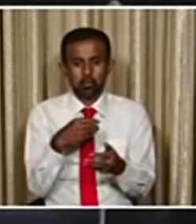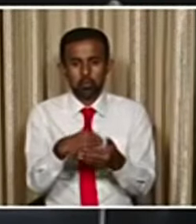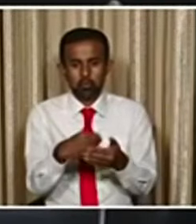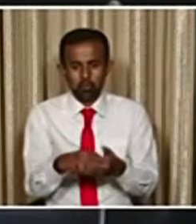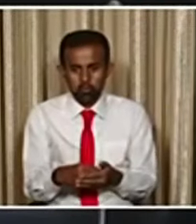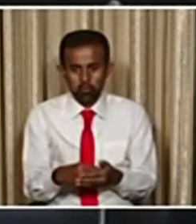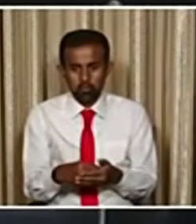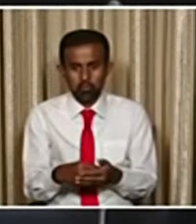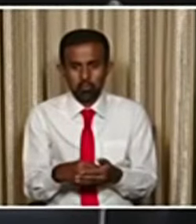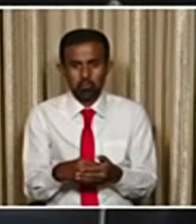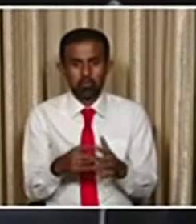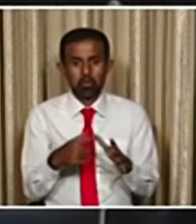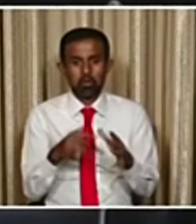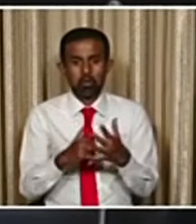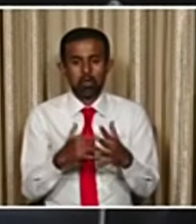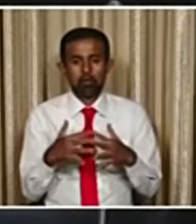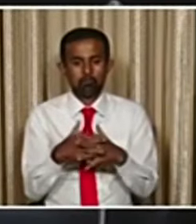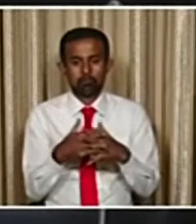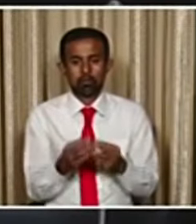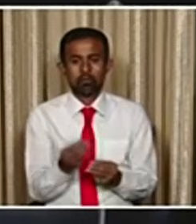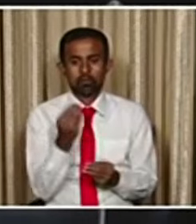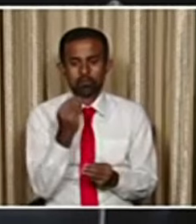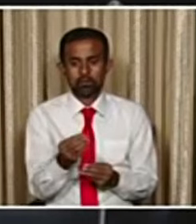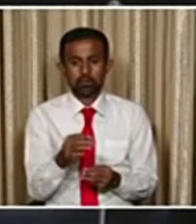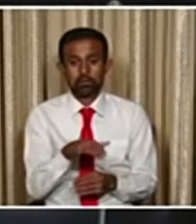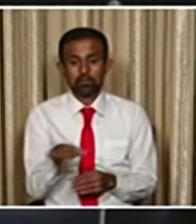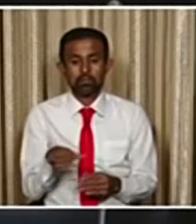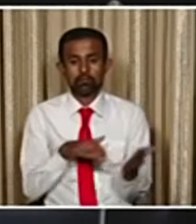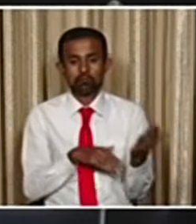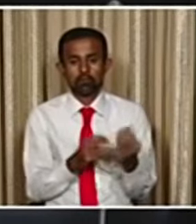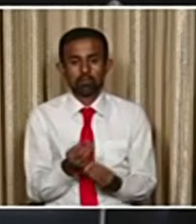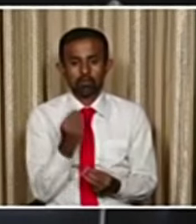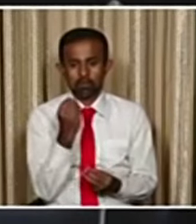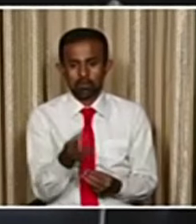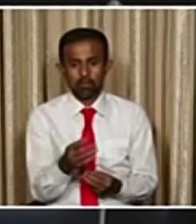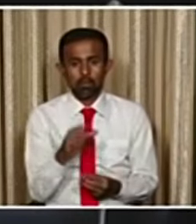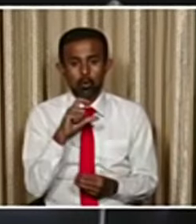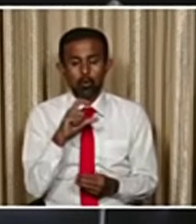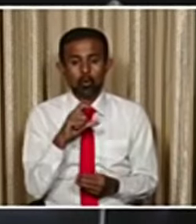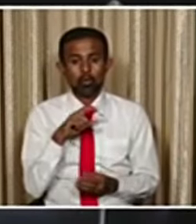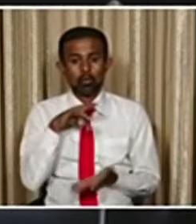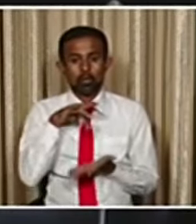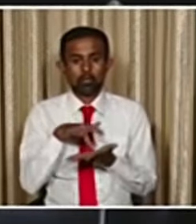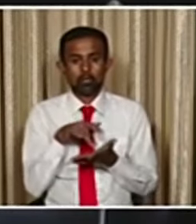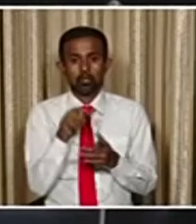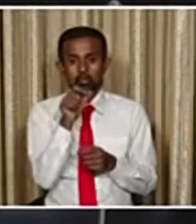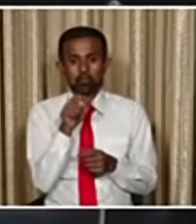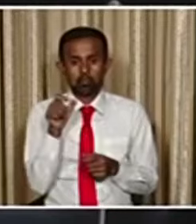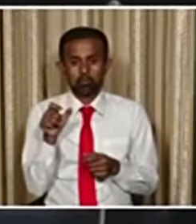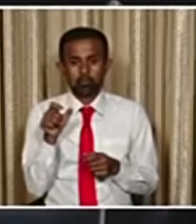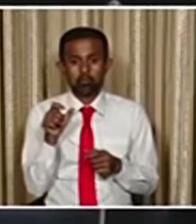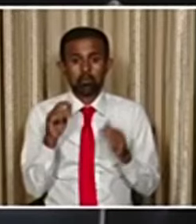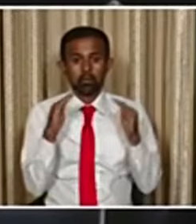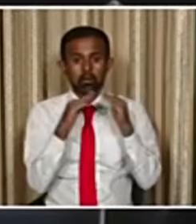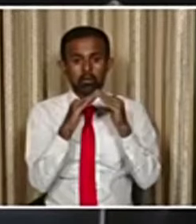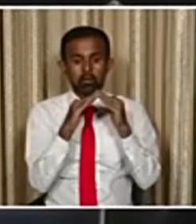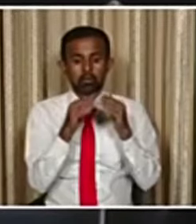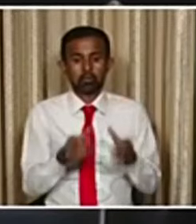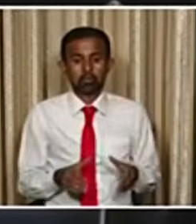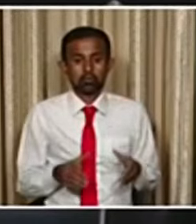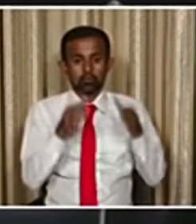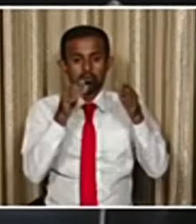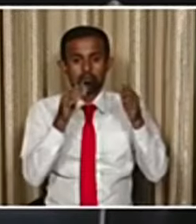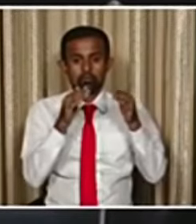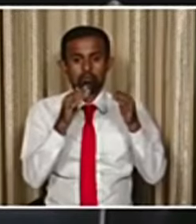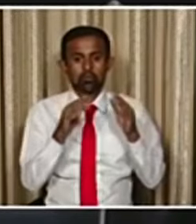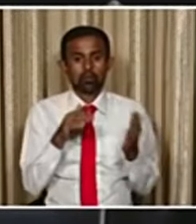බලාගෙන ඔවුන්ට අස්වැසුම දීලා ඔවුන්ගේ ඉඩකඩම් ටික ඔවුන්ට දීලා කොළඹ නාගරික පැලැන්තියේ ඉන්න අයගේ